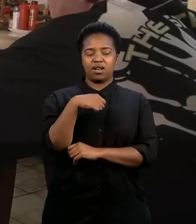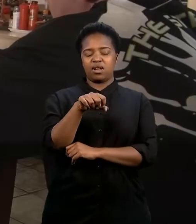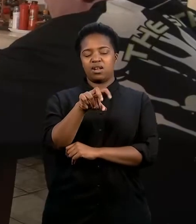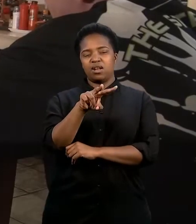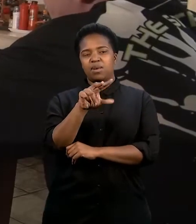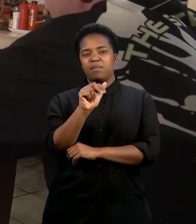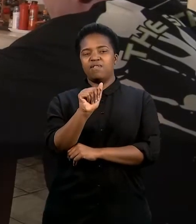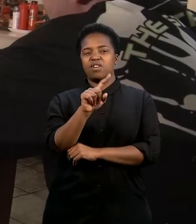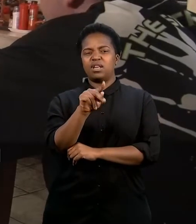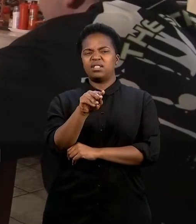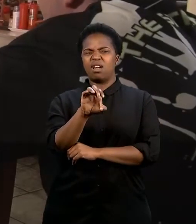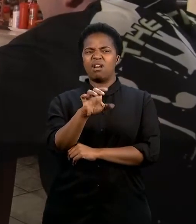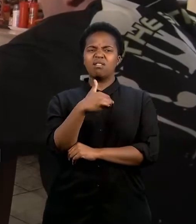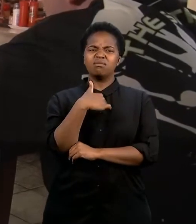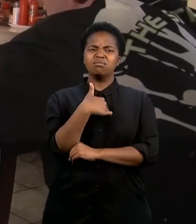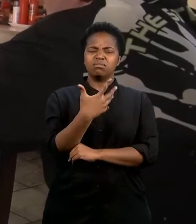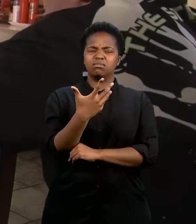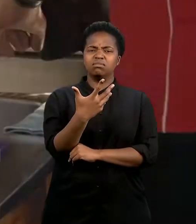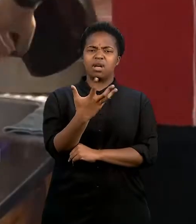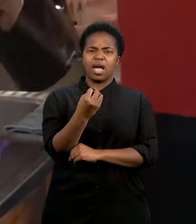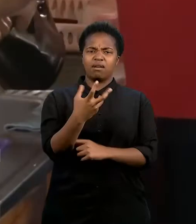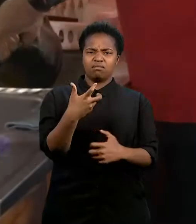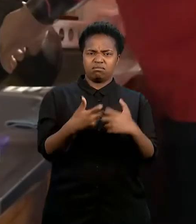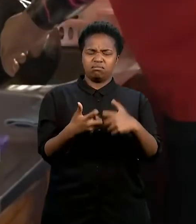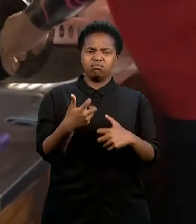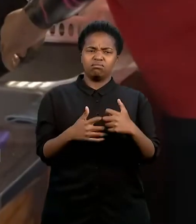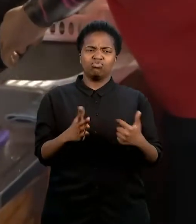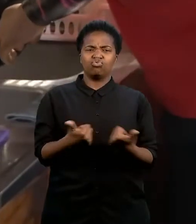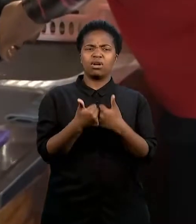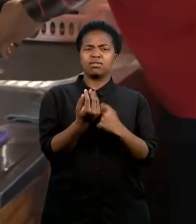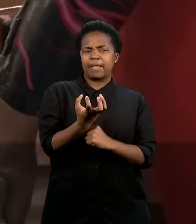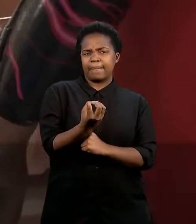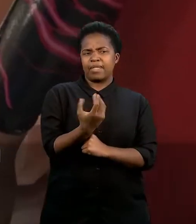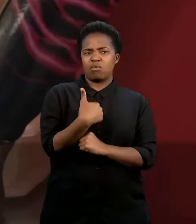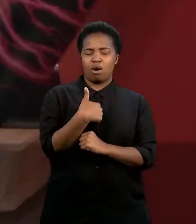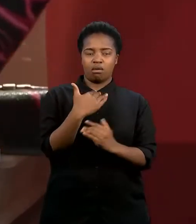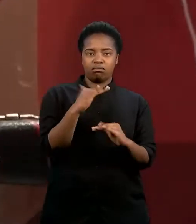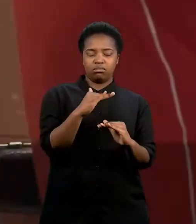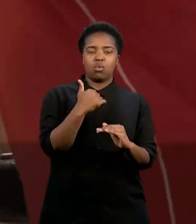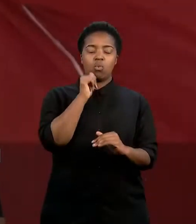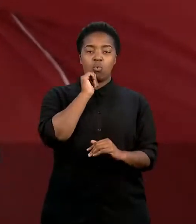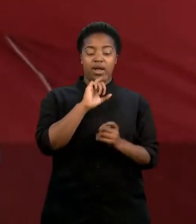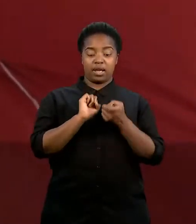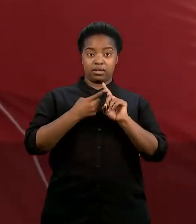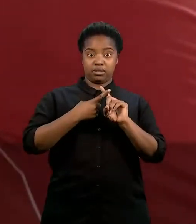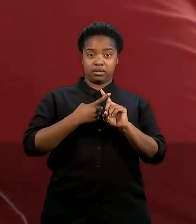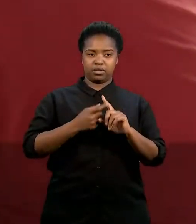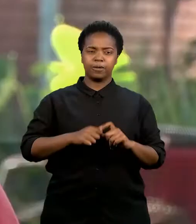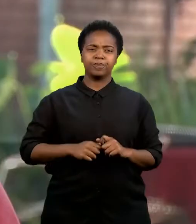My name is Willy van Zyl. Ek het 'n ongeluk gehad op die grens, beide arms verloor. Dit was 'n fratsongeluk met 'n